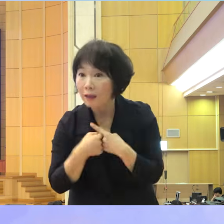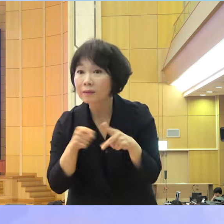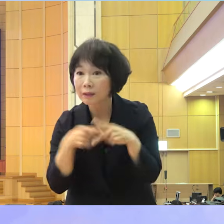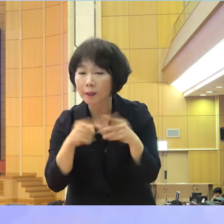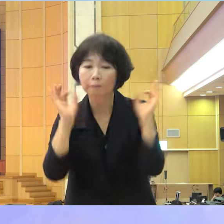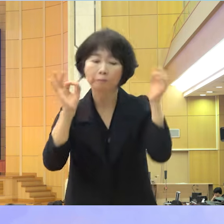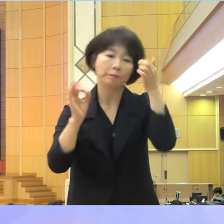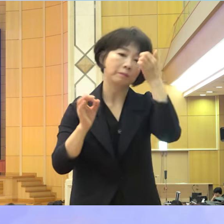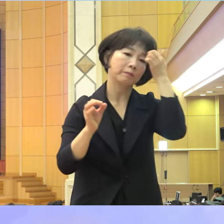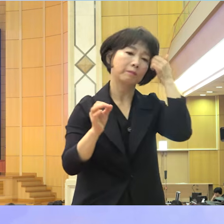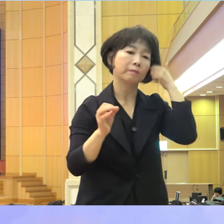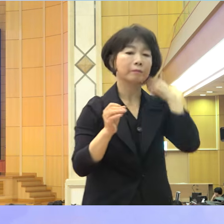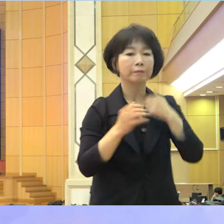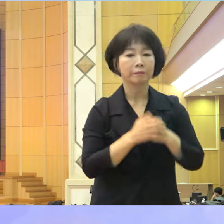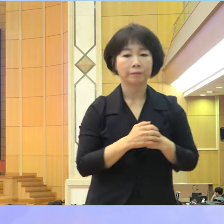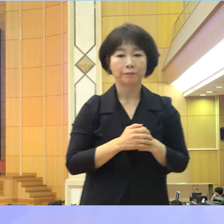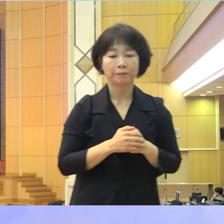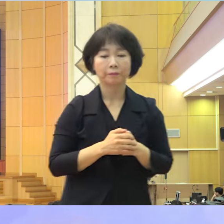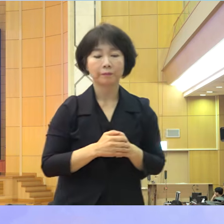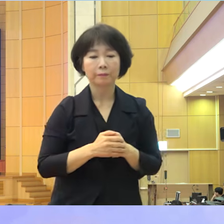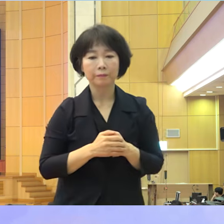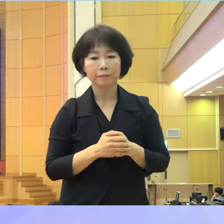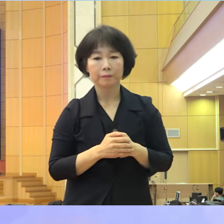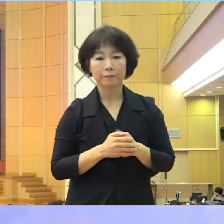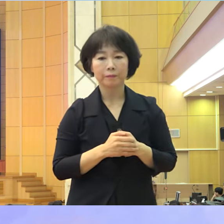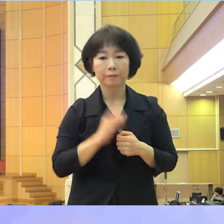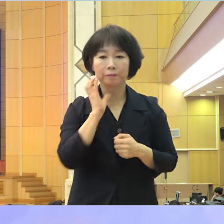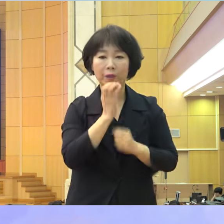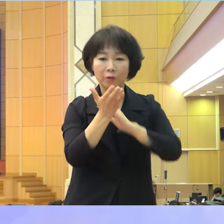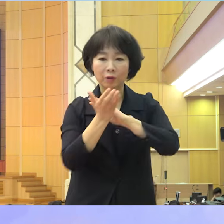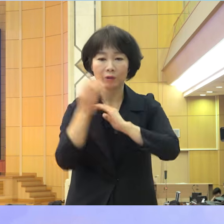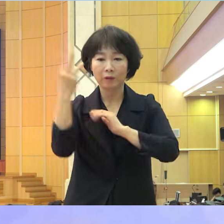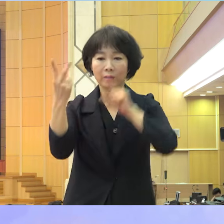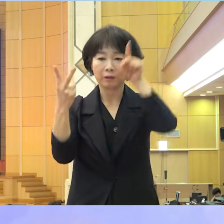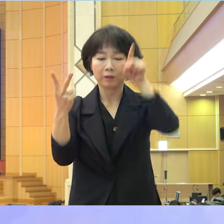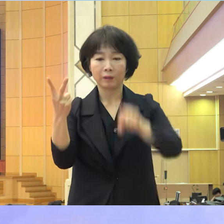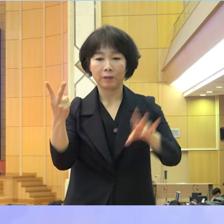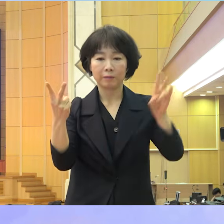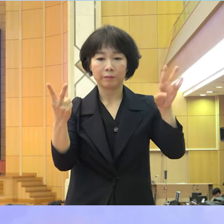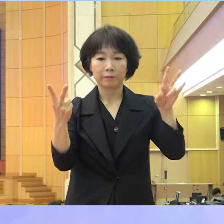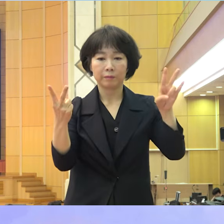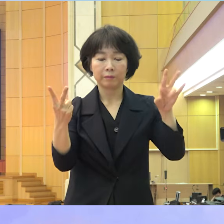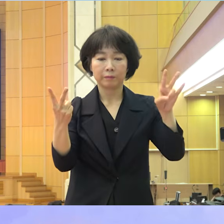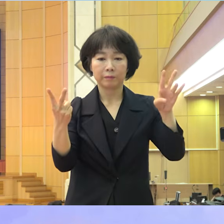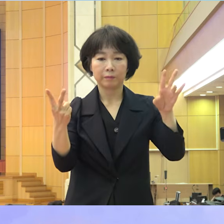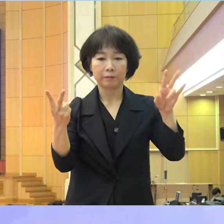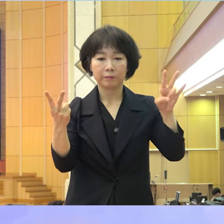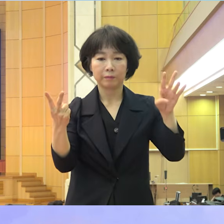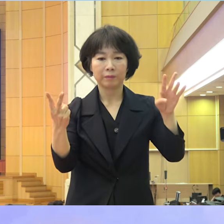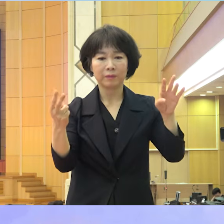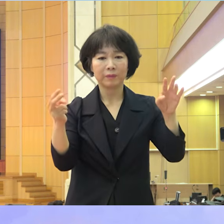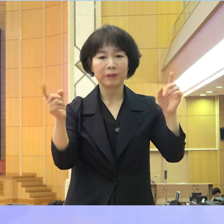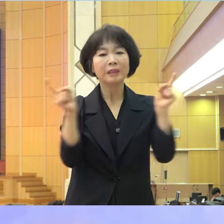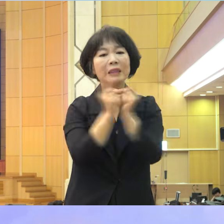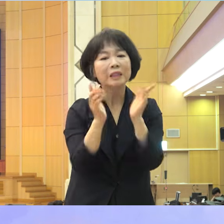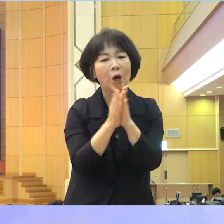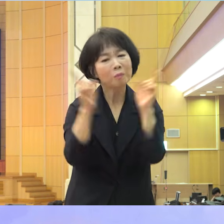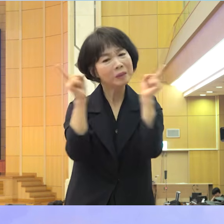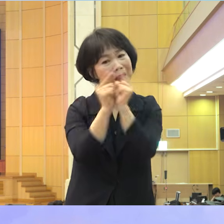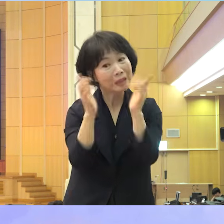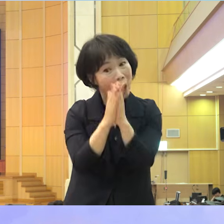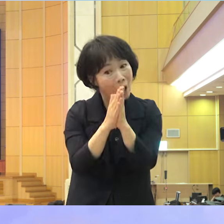베드로전서 2장 24절입니다. 나무에 달린 자, 예수님 십자가에 지셨다는 말씀 드렸죠. 베드로전서 2장 24절 보니까 친히